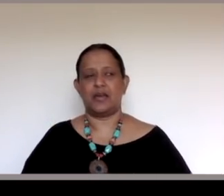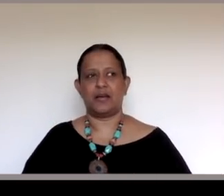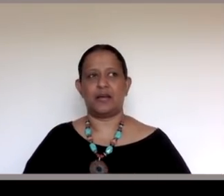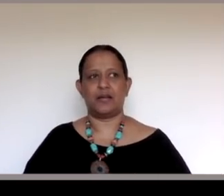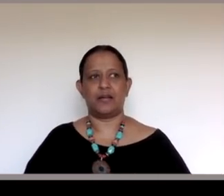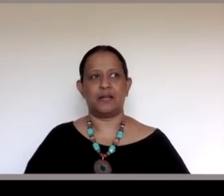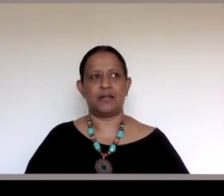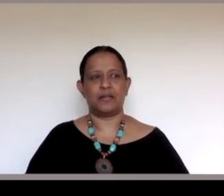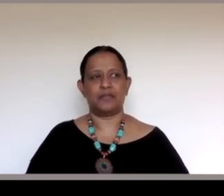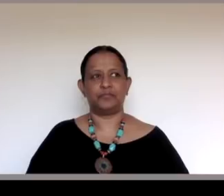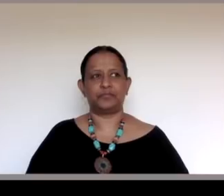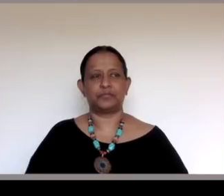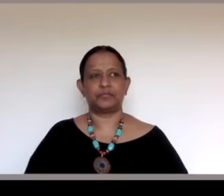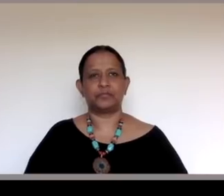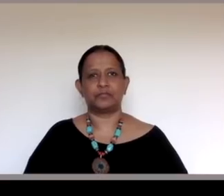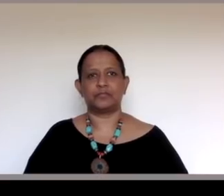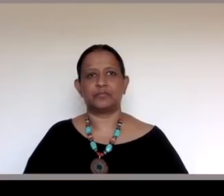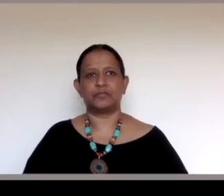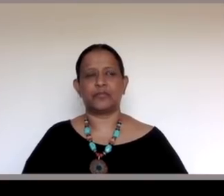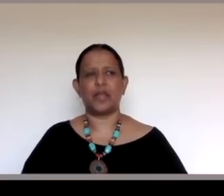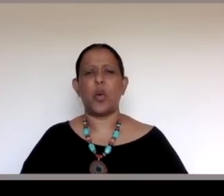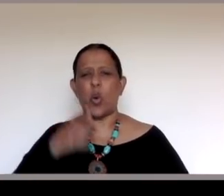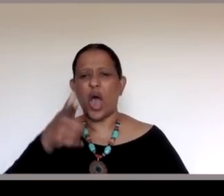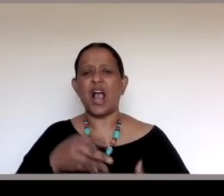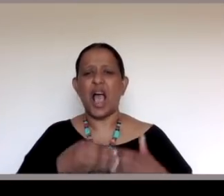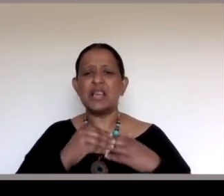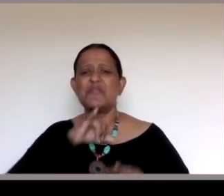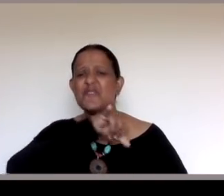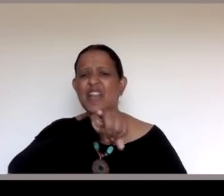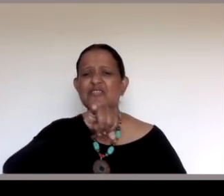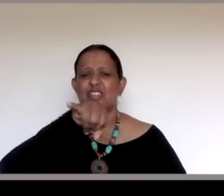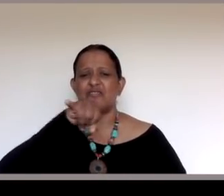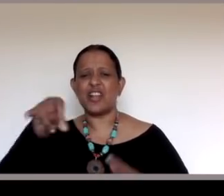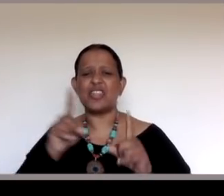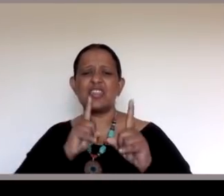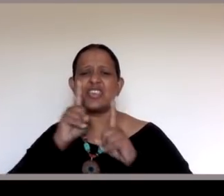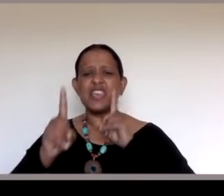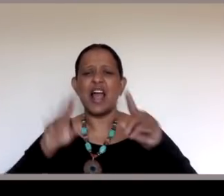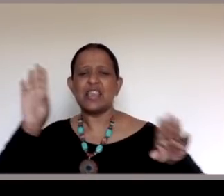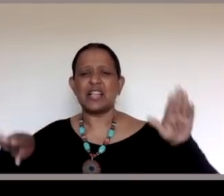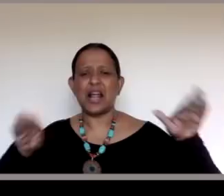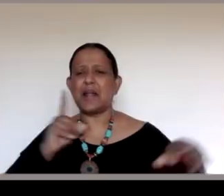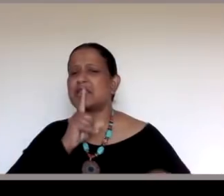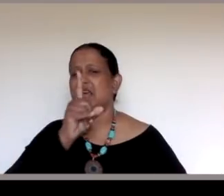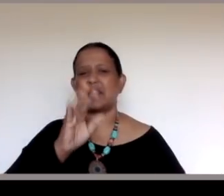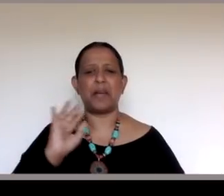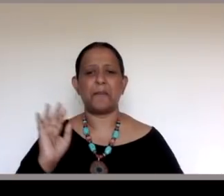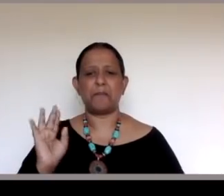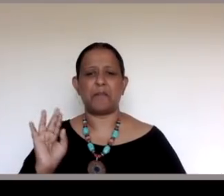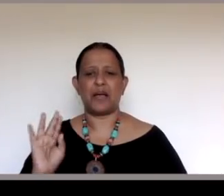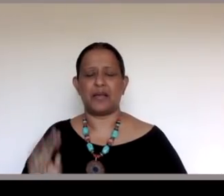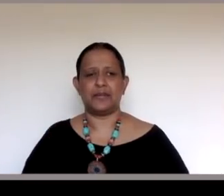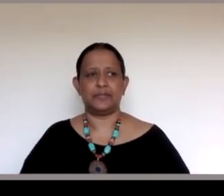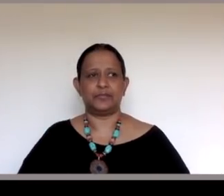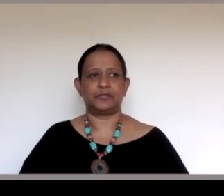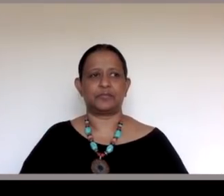லத்தோய மக்னிசாத ஸ்வர்க ராஜ்ய ஓங்கே ஆவியில் எளிமையுள்ளவர்கள் பாக்கியவான்கள்